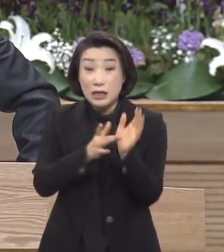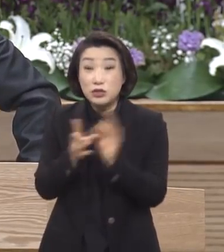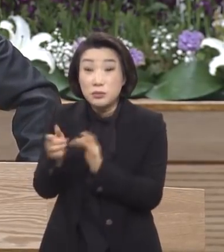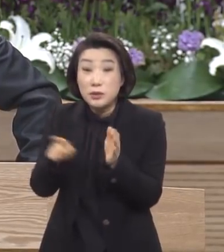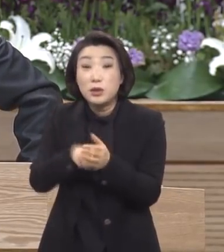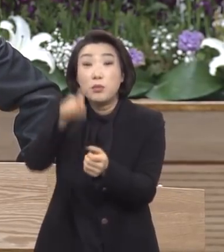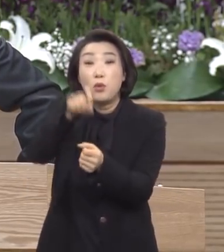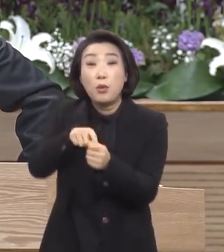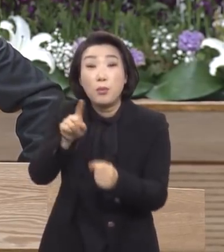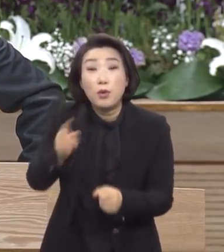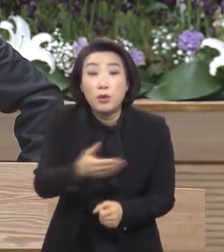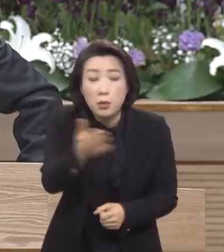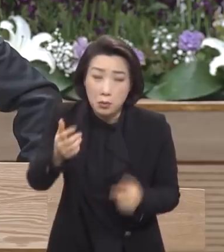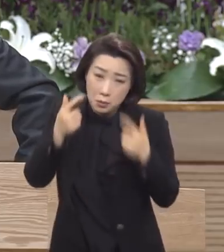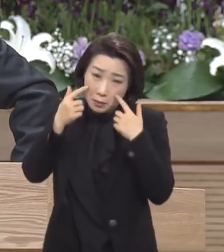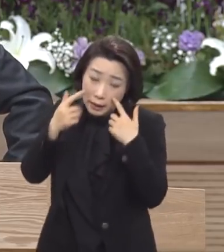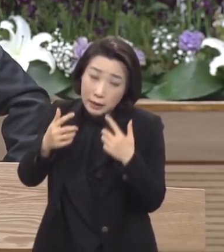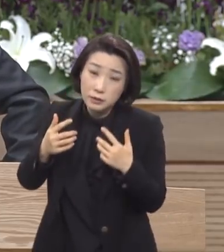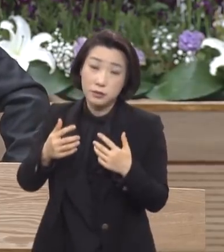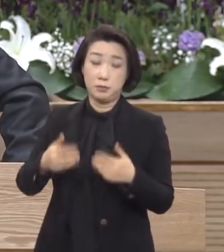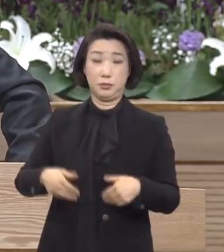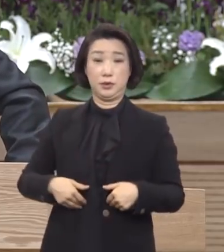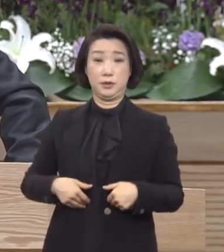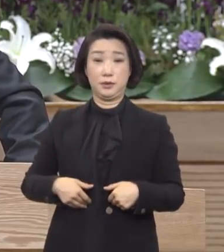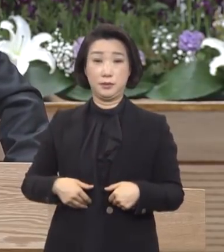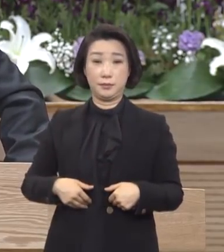믿는 목적을 분명히 해야 돼.